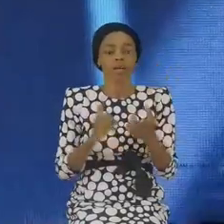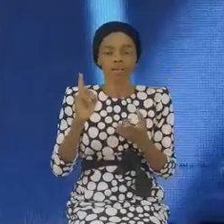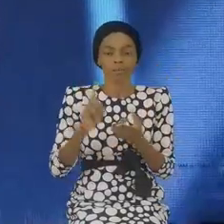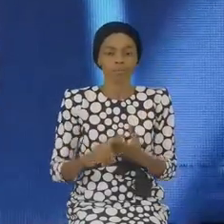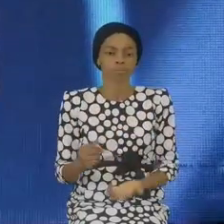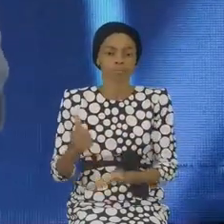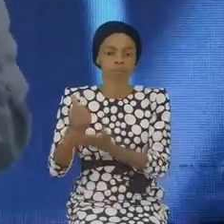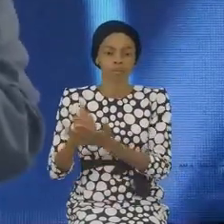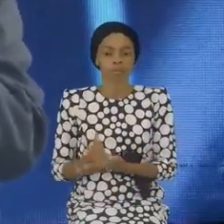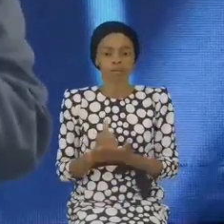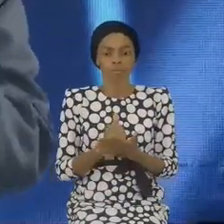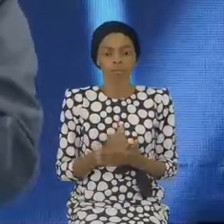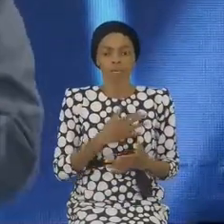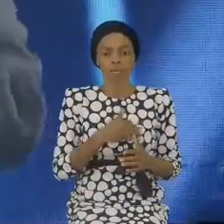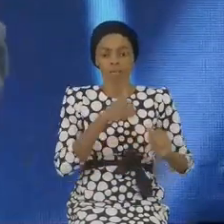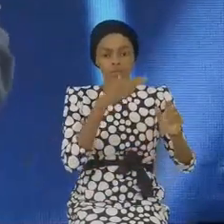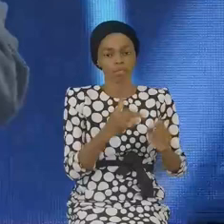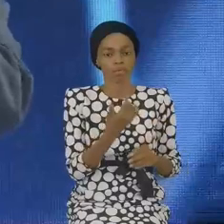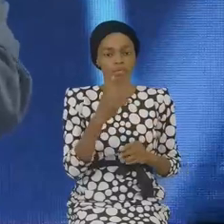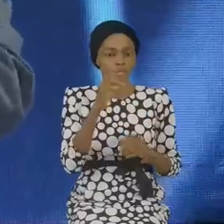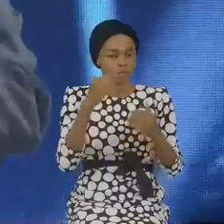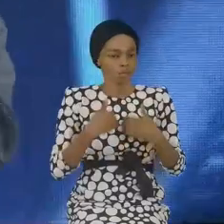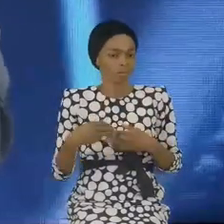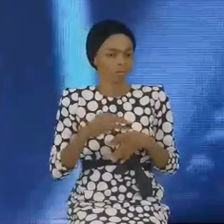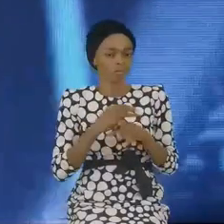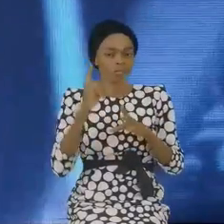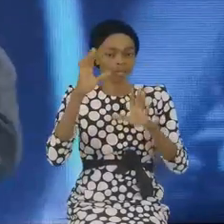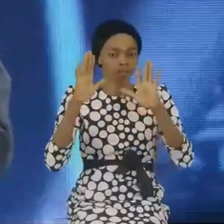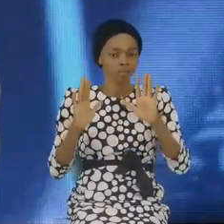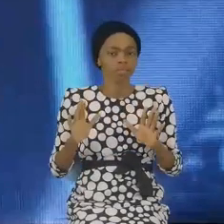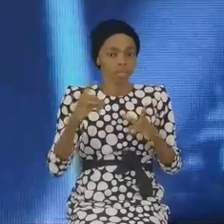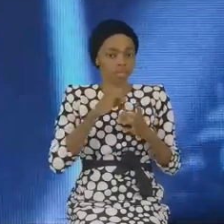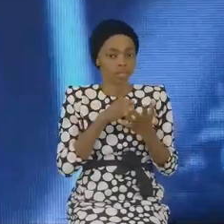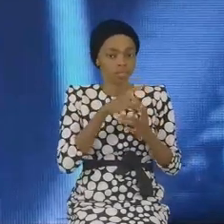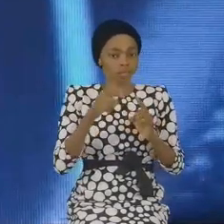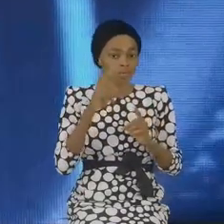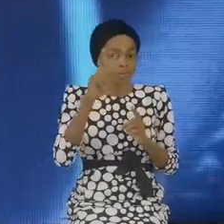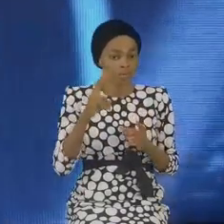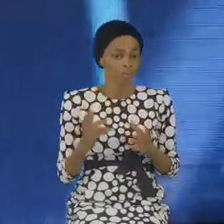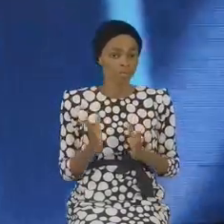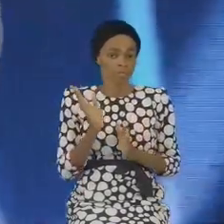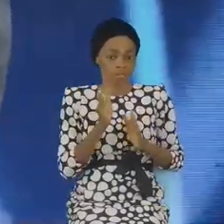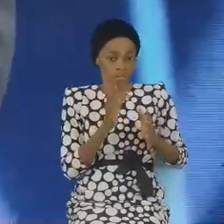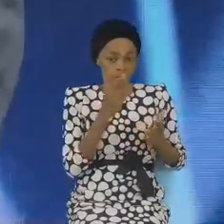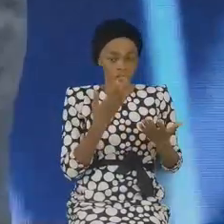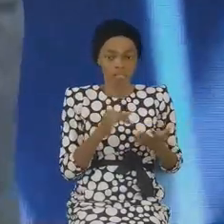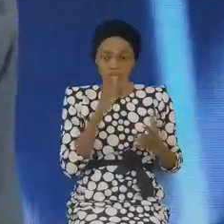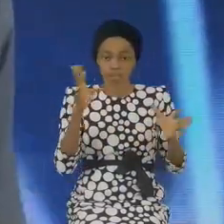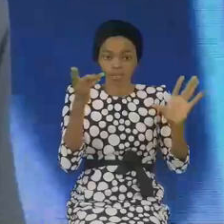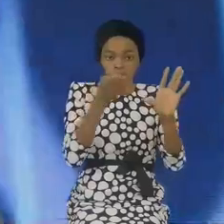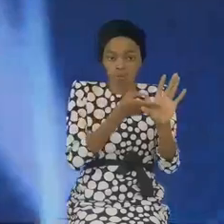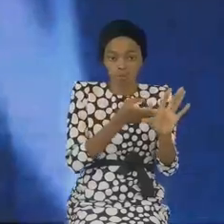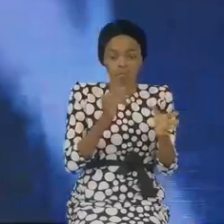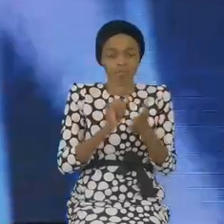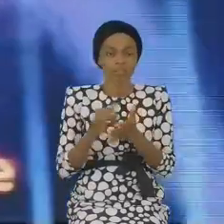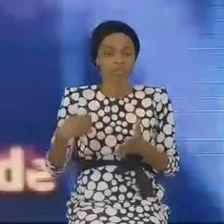Vous avez le ministère excellent. Et c'est lorsque ces deux aspects sont combinés que nous pourrons avoir la